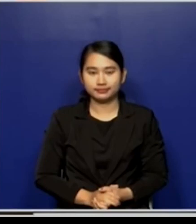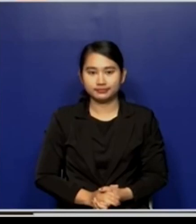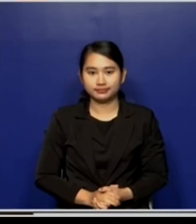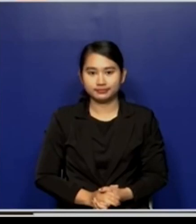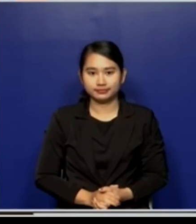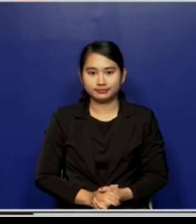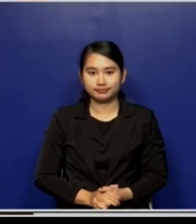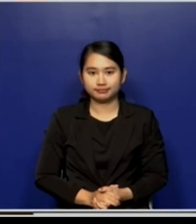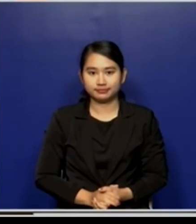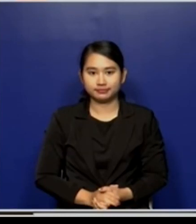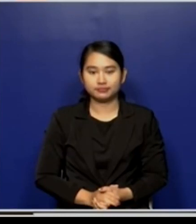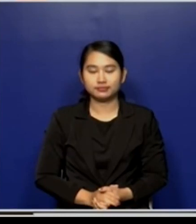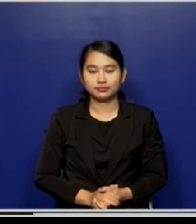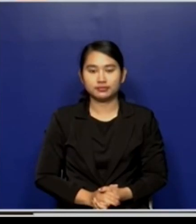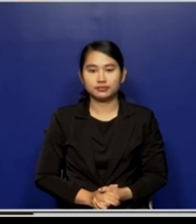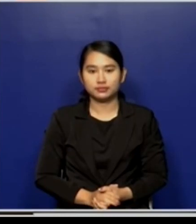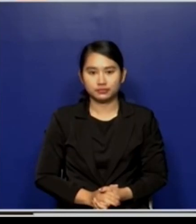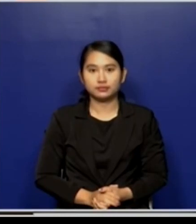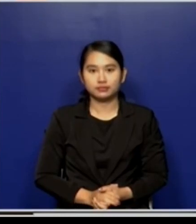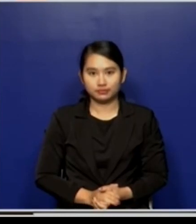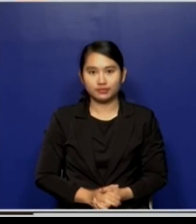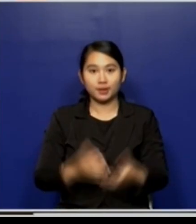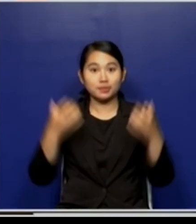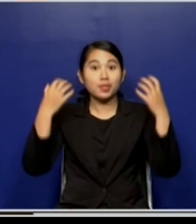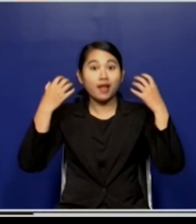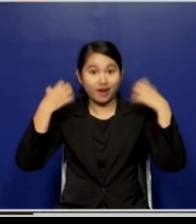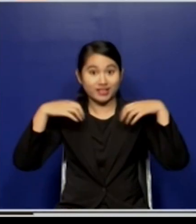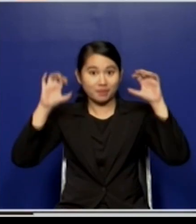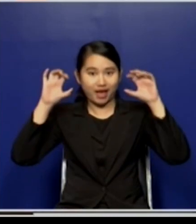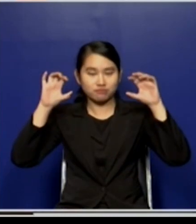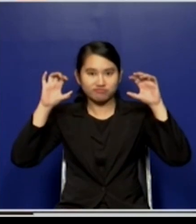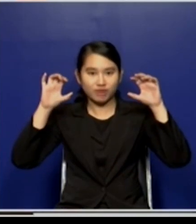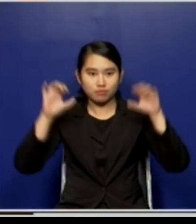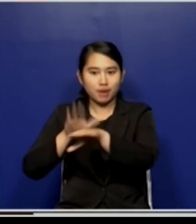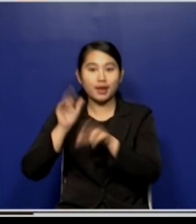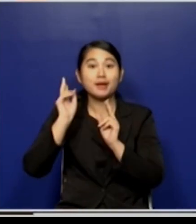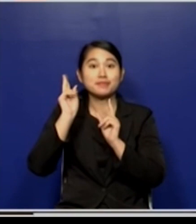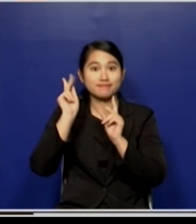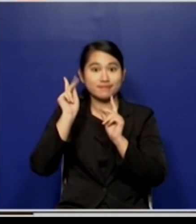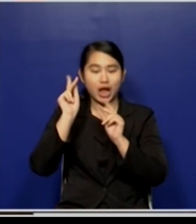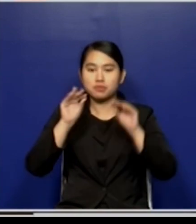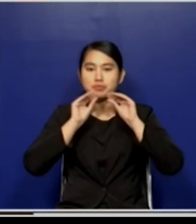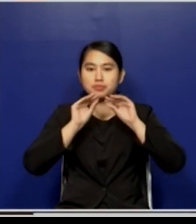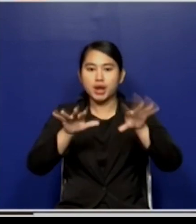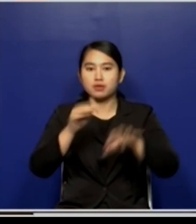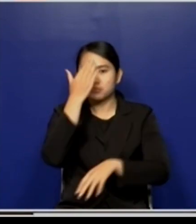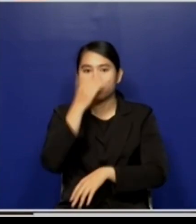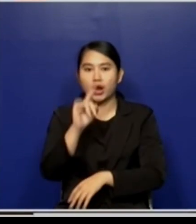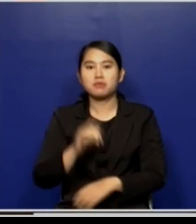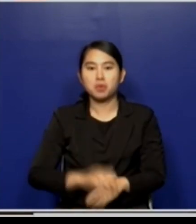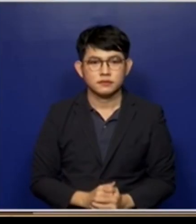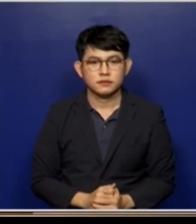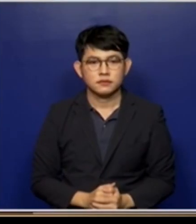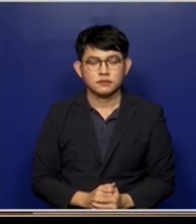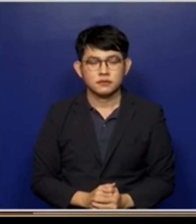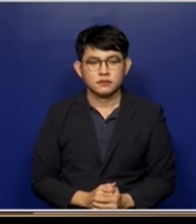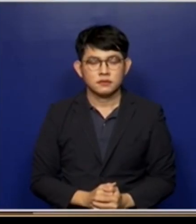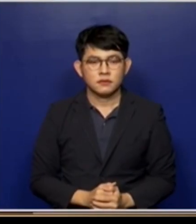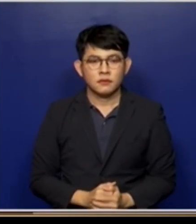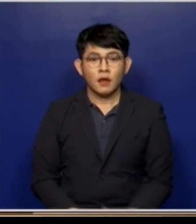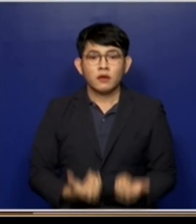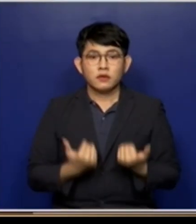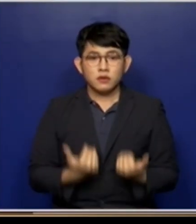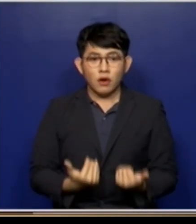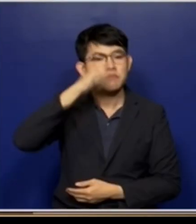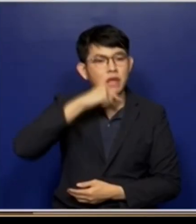เรือรัฐบาลพยายามออกมาประโคมเขาโฆษณาชวนเชื่อเขาว่ายืนยันหนักแน่นคดีหมอทองพาราไทยมีโอกาสชนะสารา